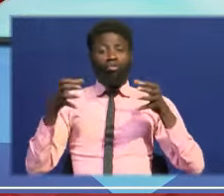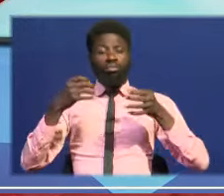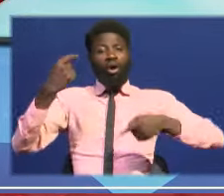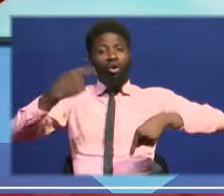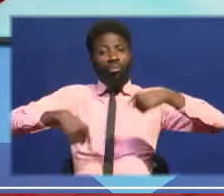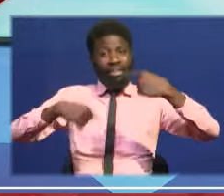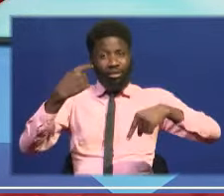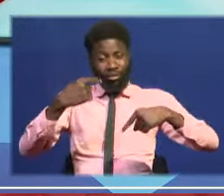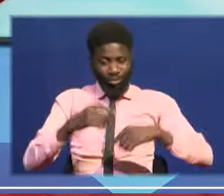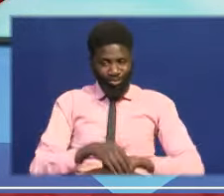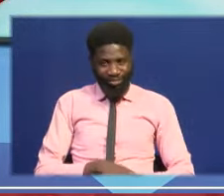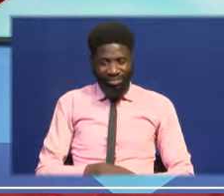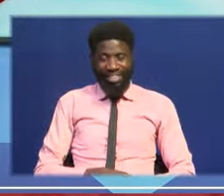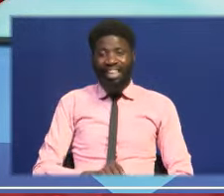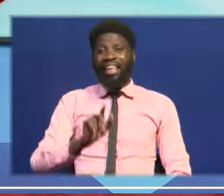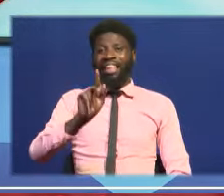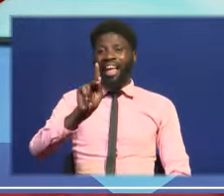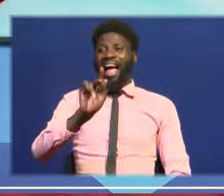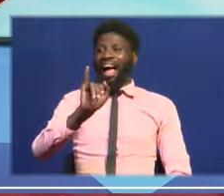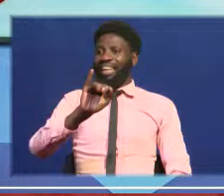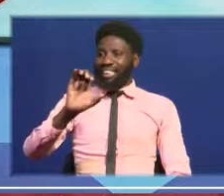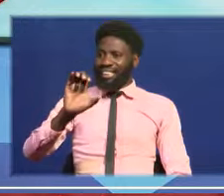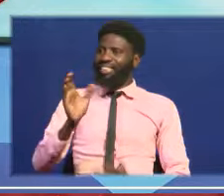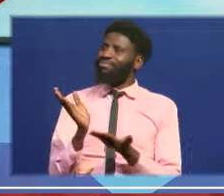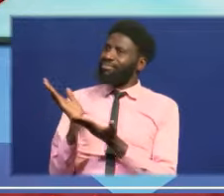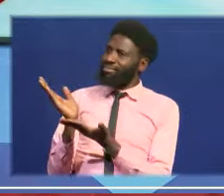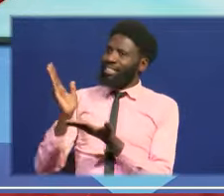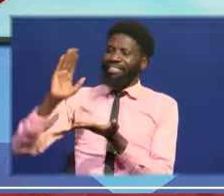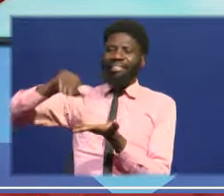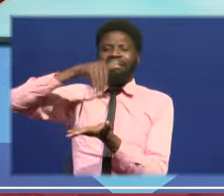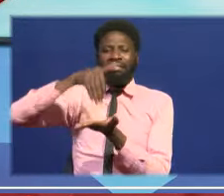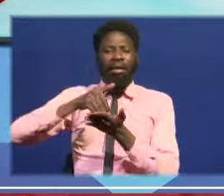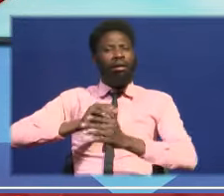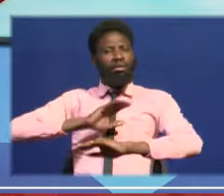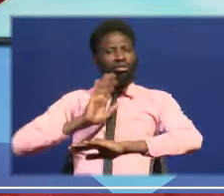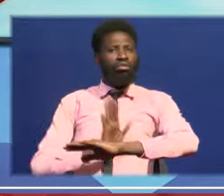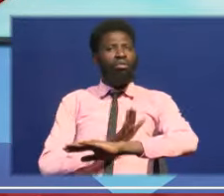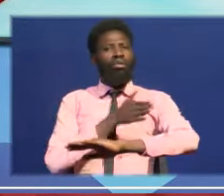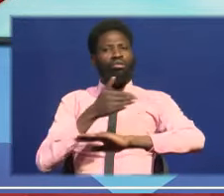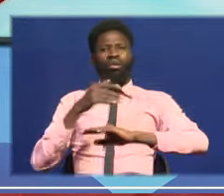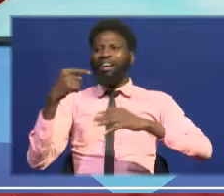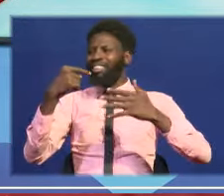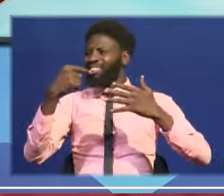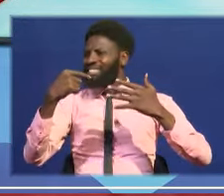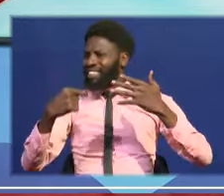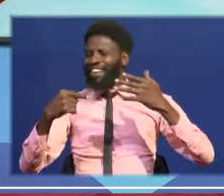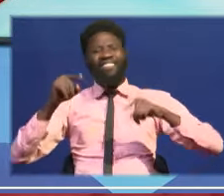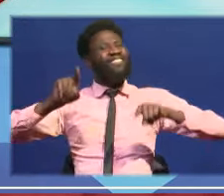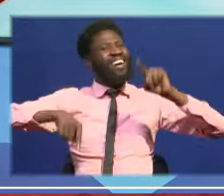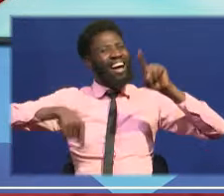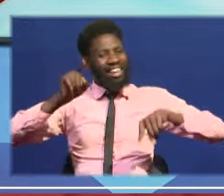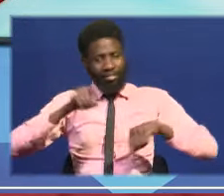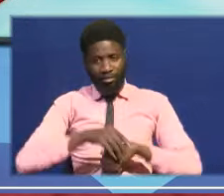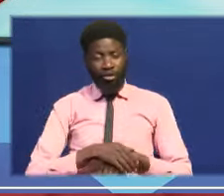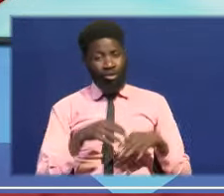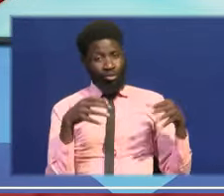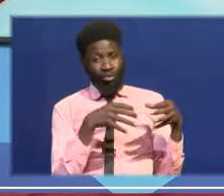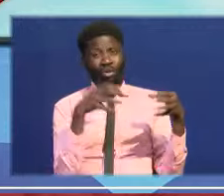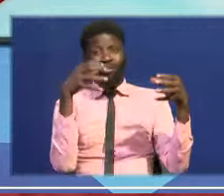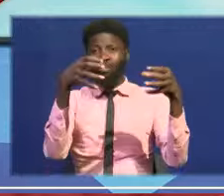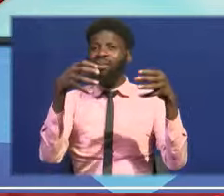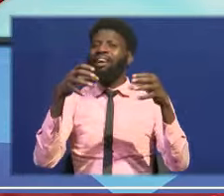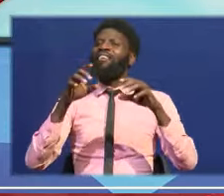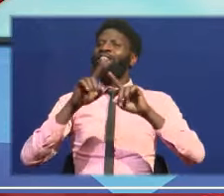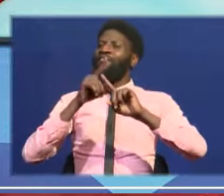ya kimataifa la Kenyatta-KICC lilikuwa ni kitovu cha miziki ya aina yake, huku makundi ya waimbaji kutoka sehemu mbalimbali